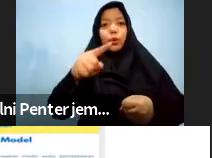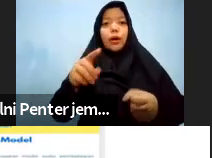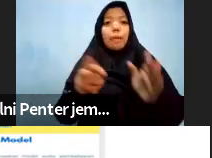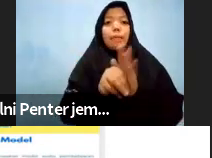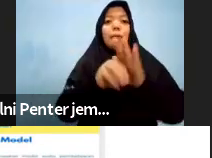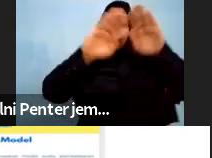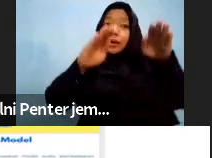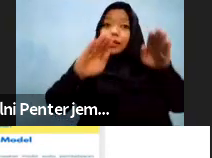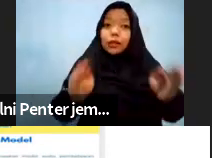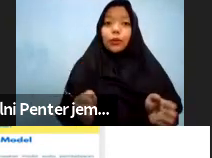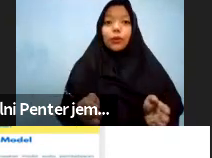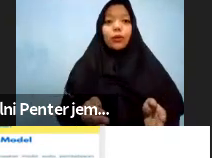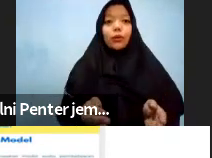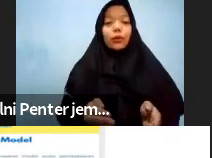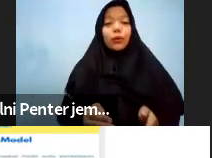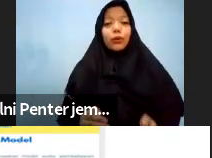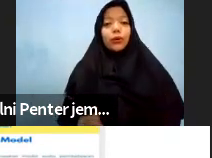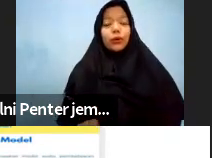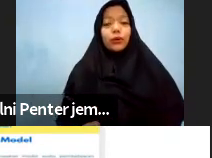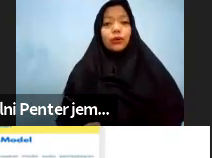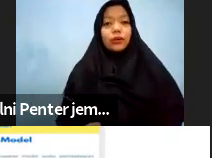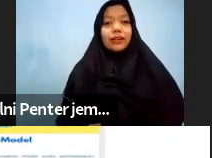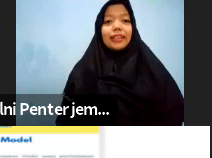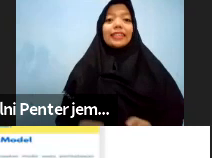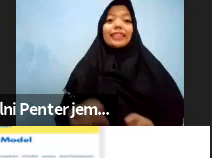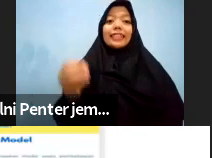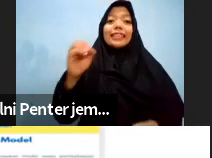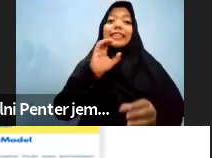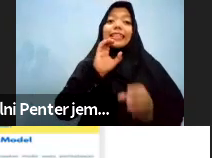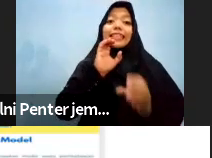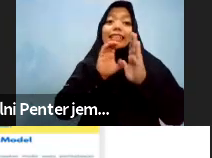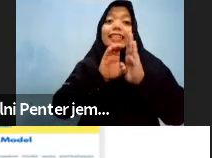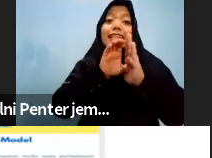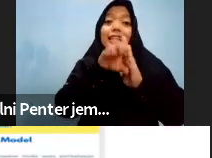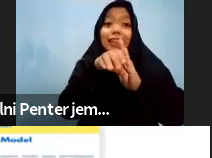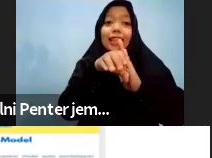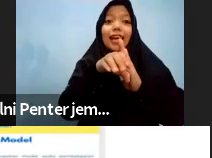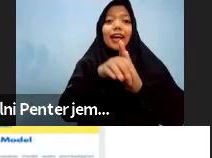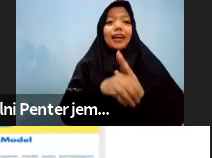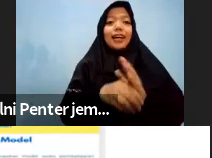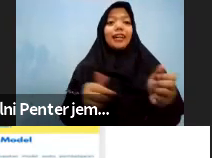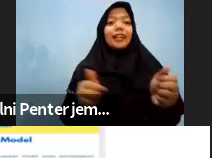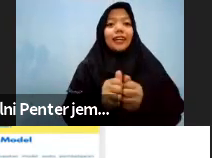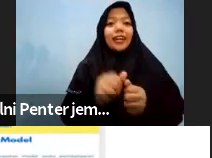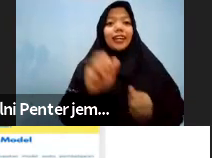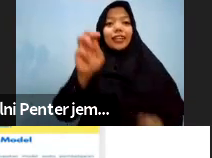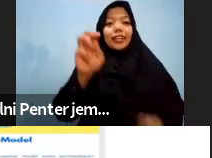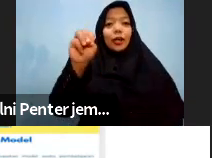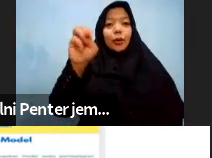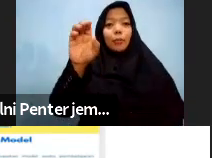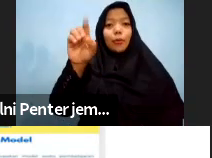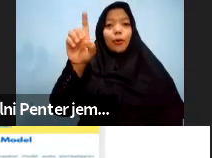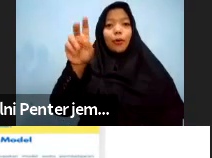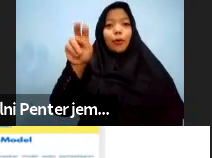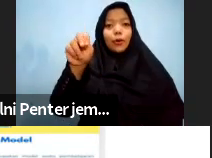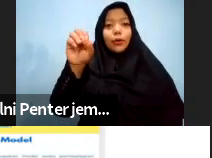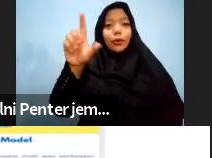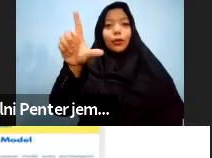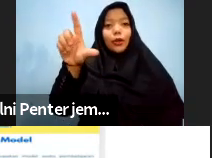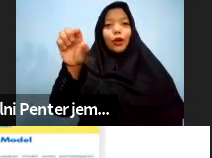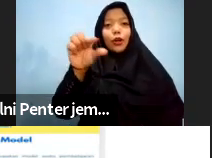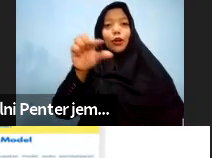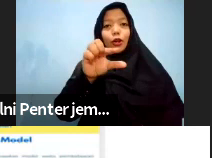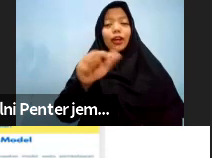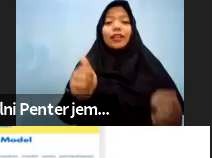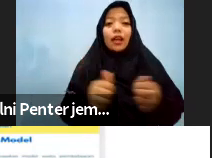Didi disajikan dalam bentuk cerita secara monolog dengan ilustrasi musik dan efek